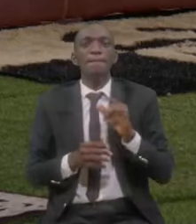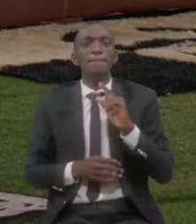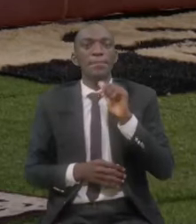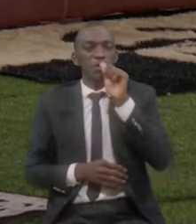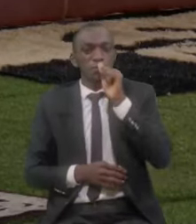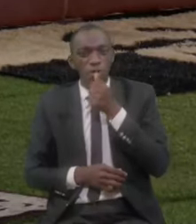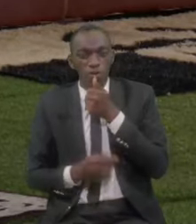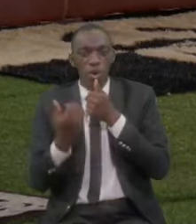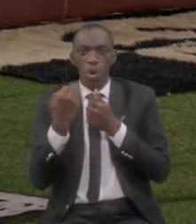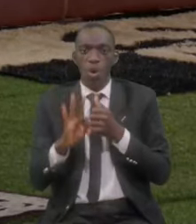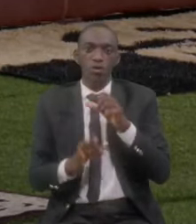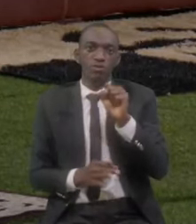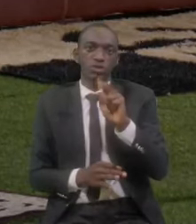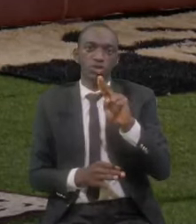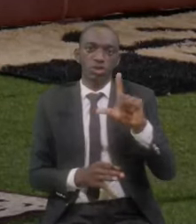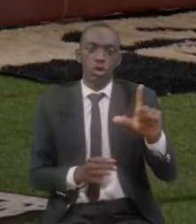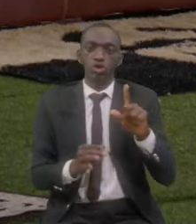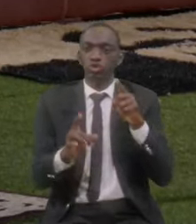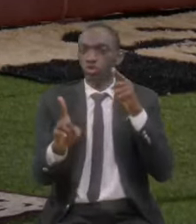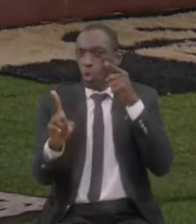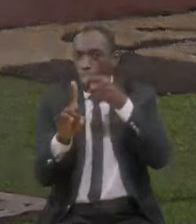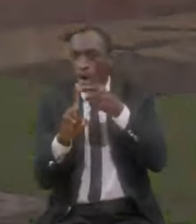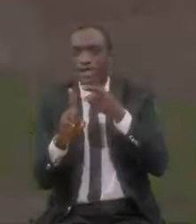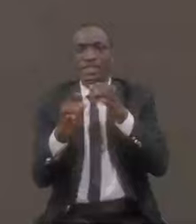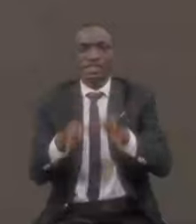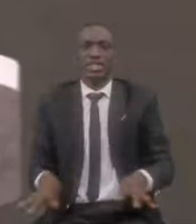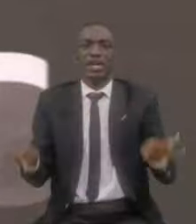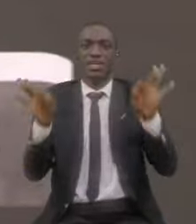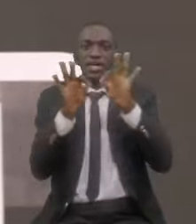Pour l'importance, premier élément,